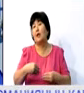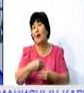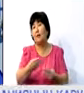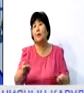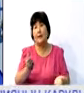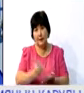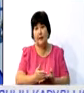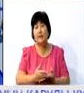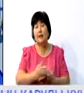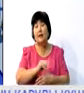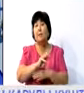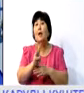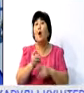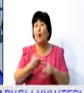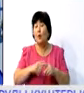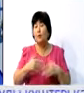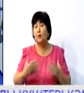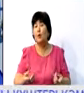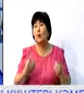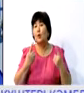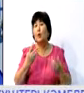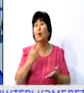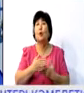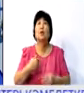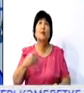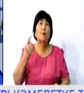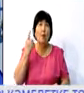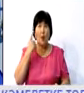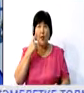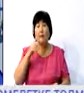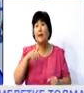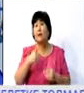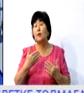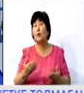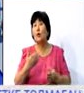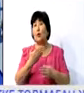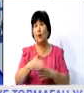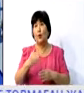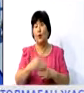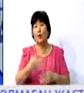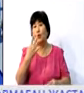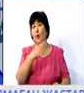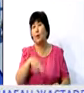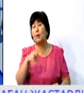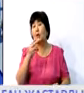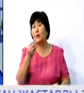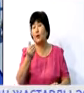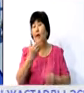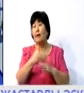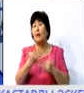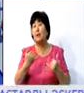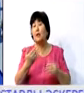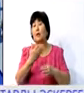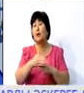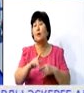етеді. Сондықтан осы мәселе үлкен күрделі болады деп мен ойлаймын. Негізінде сол бөлінген 4 миллиардқа жуық қаражат биылға